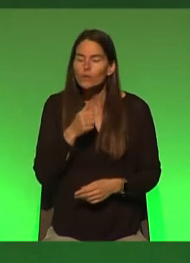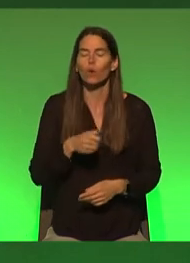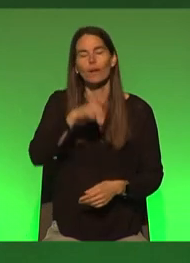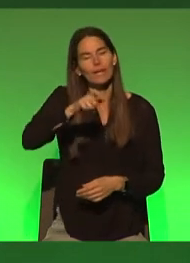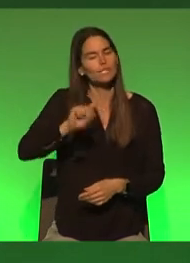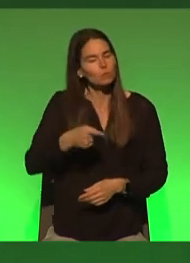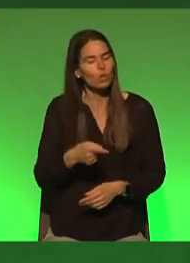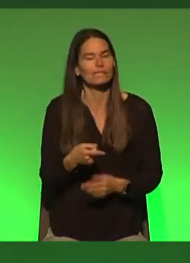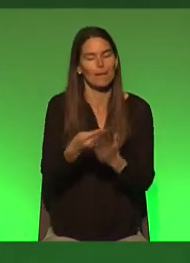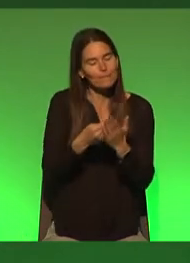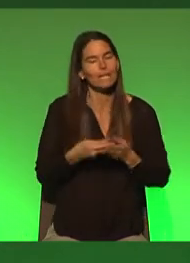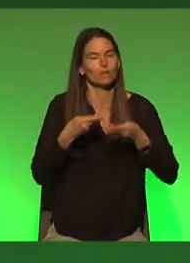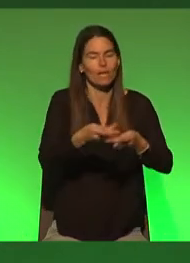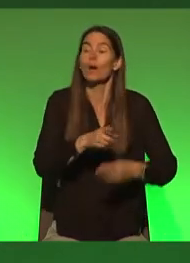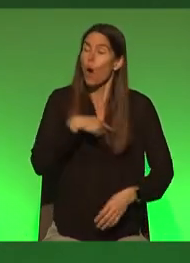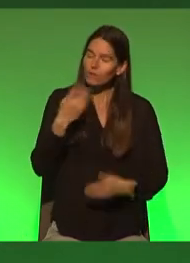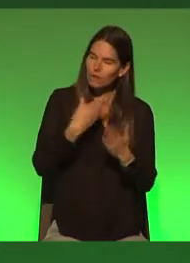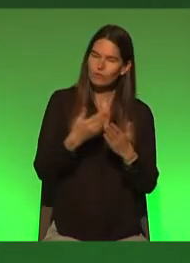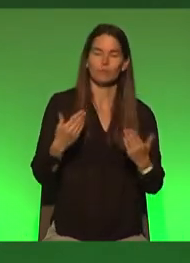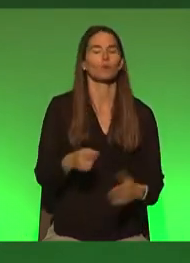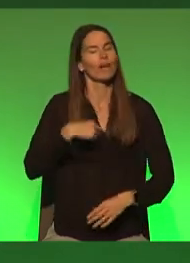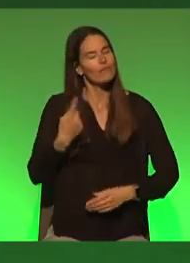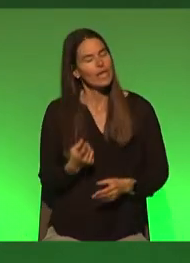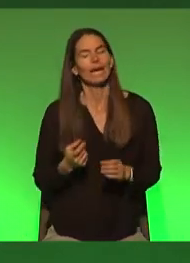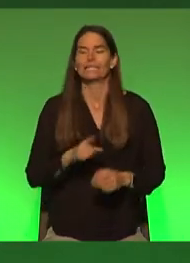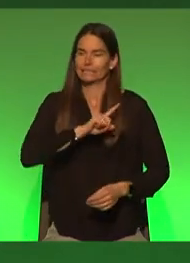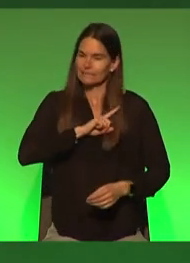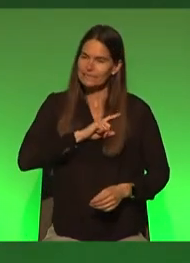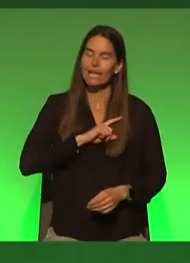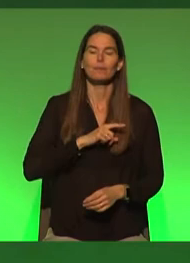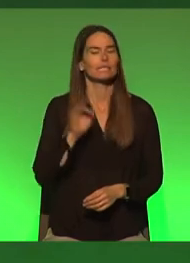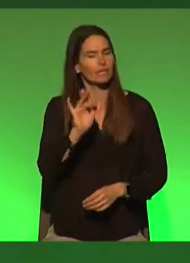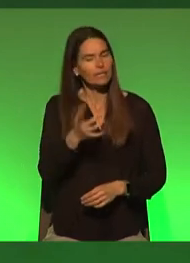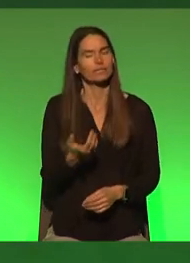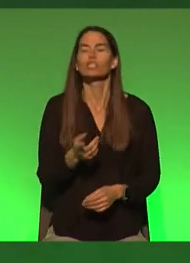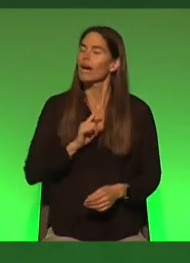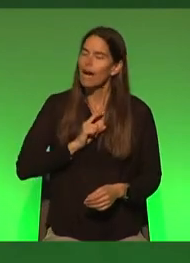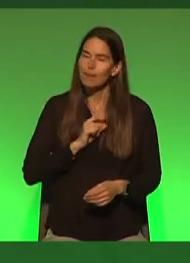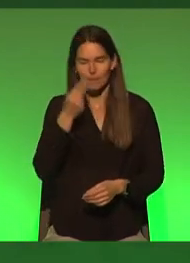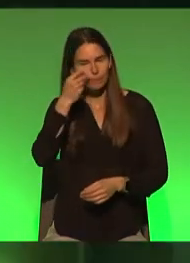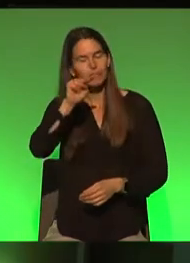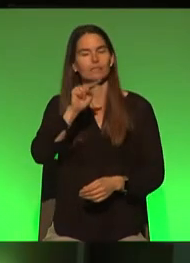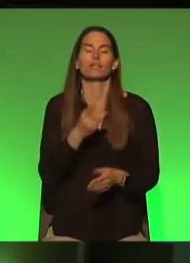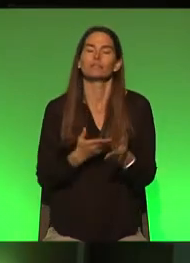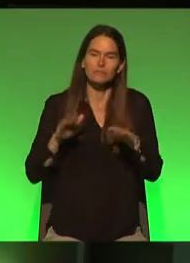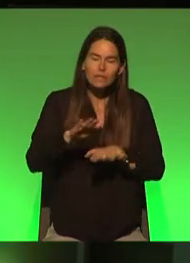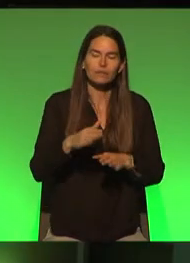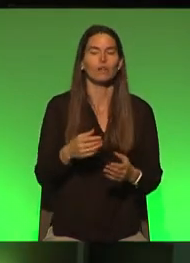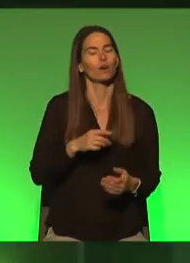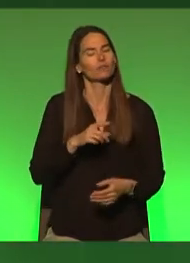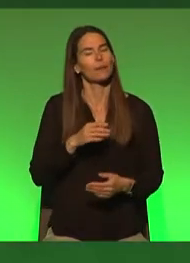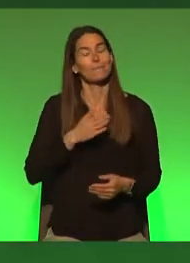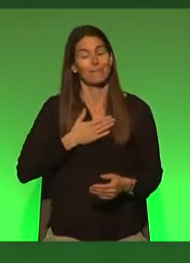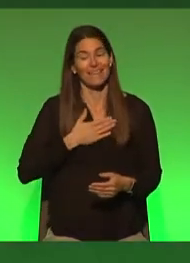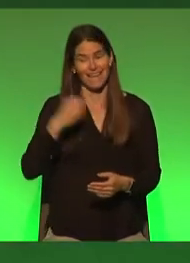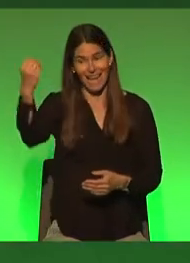ist unsere Aufgabe, die werden wir mit geradem Rücken, selbstkritisch, aber standhaft nach vorne bringen. Und da meine Lampe leuchtet,